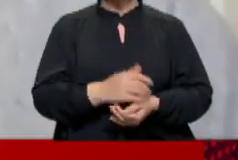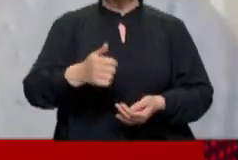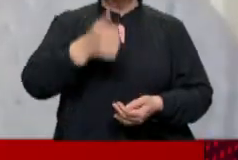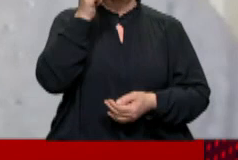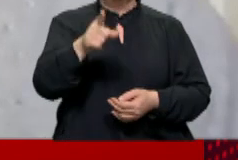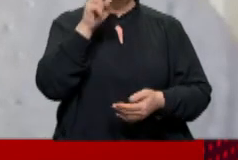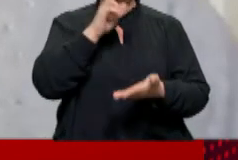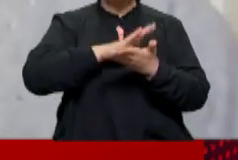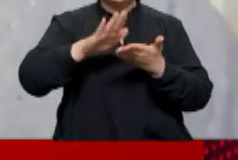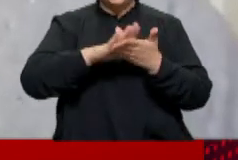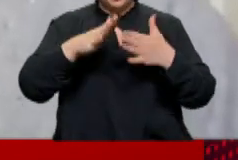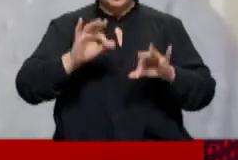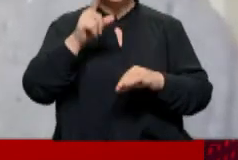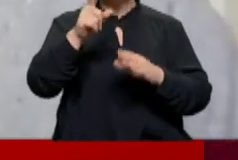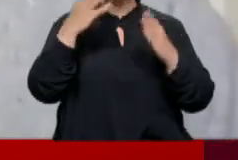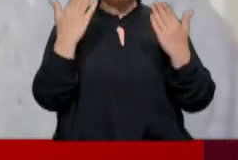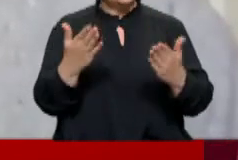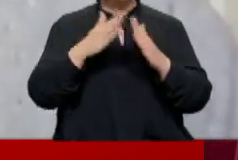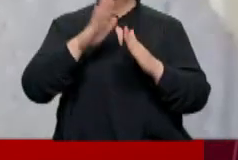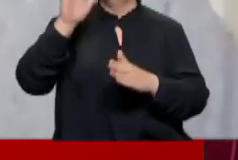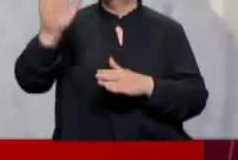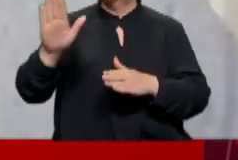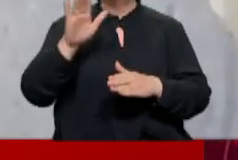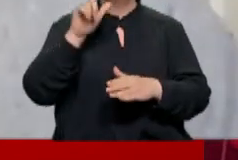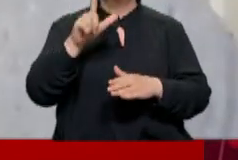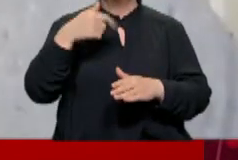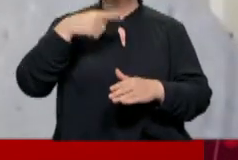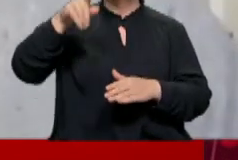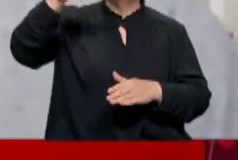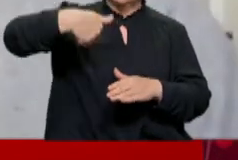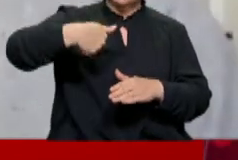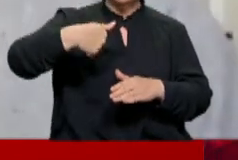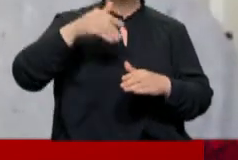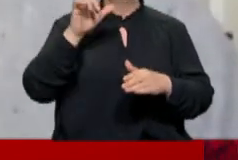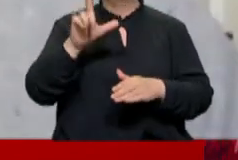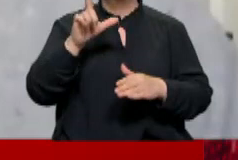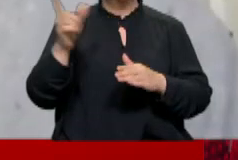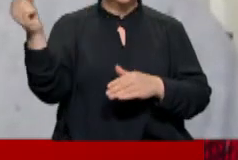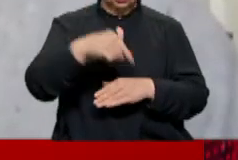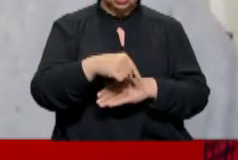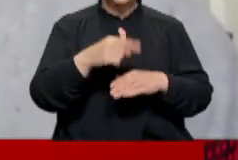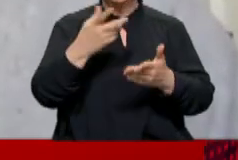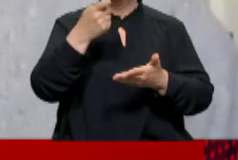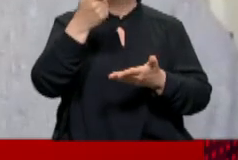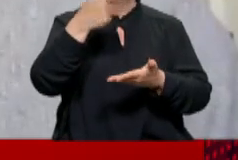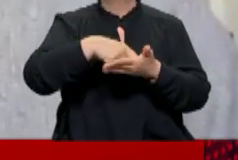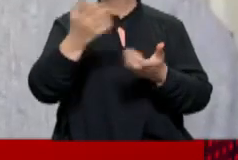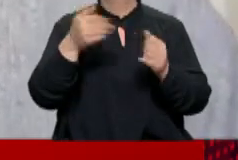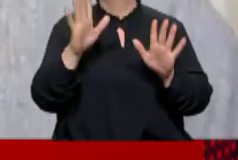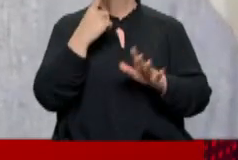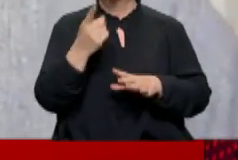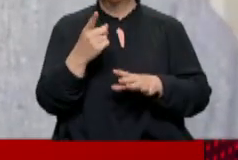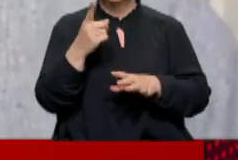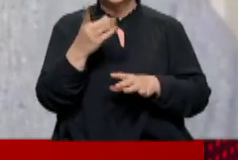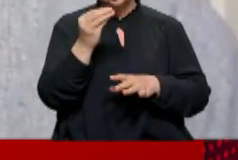Bakanlığın bu son düzenlemesi, sen evet evinde duracaksın, gerektiğinde biz seni çağıracağız, gerektiğinde geleceksin ama ücretini almayacaksın diyor.